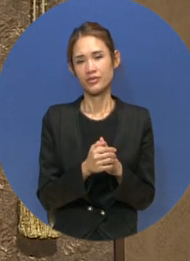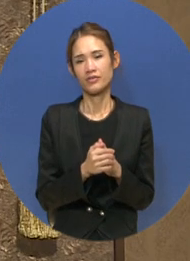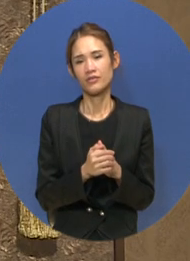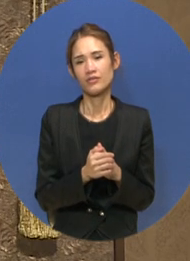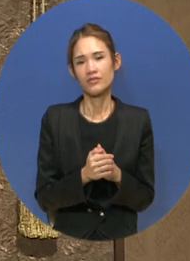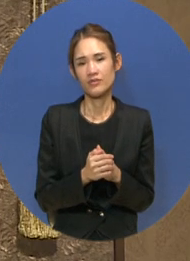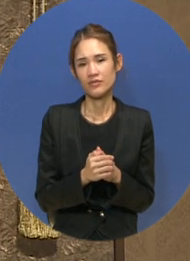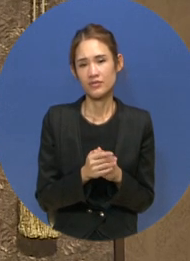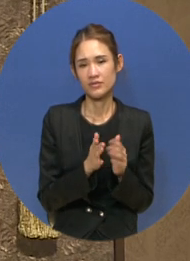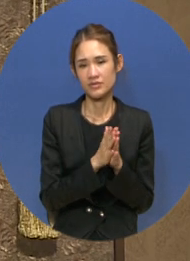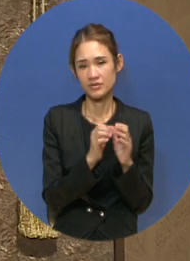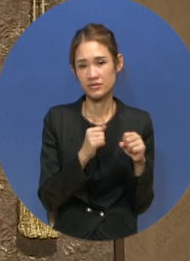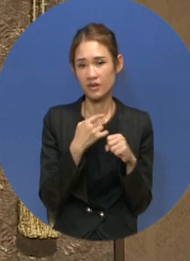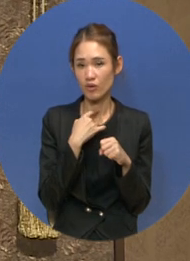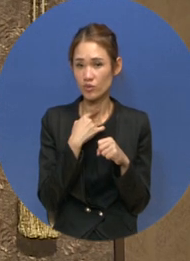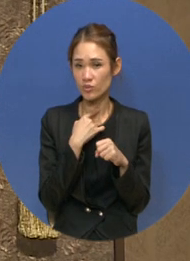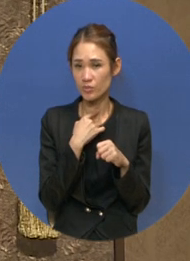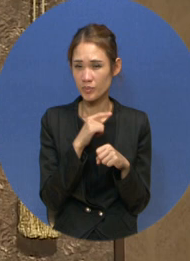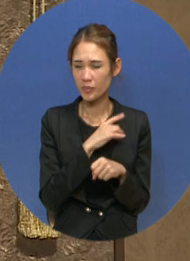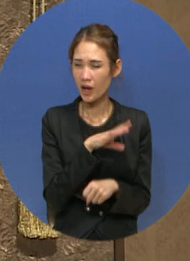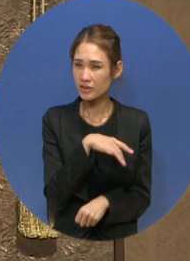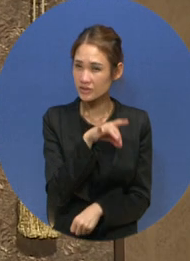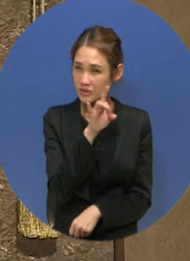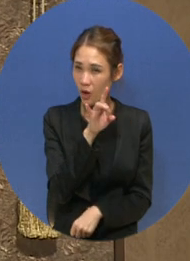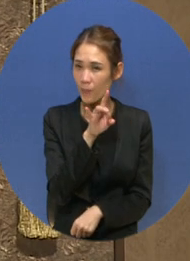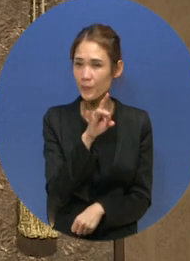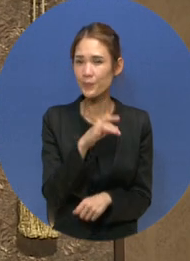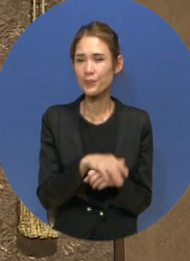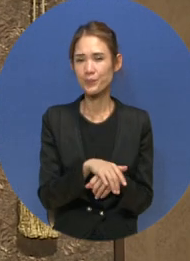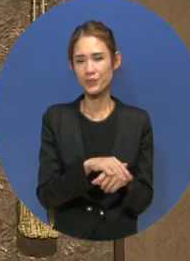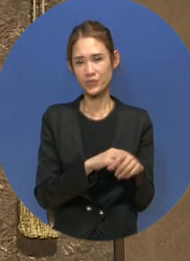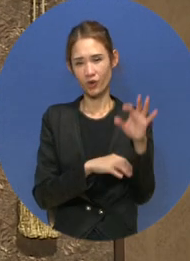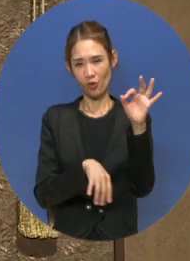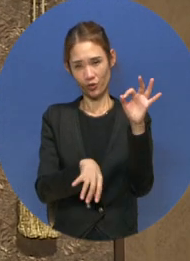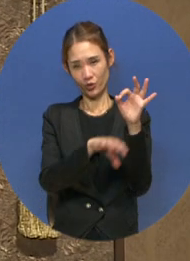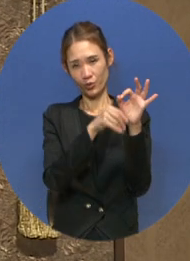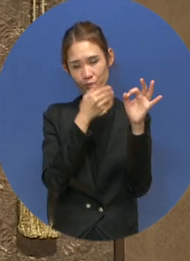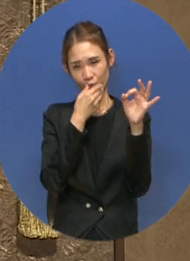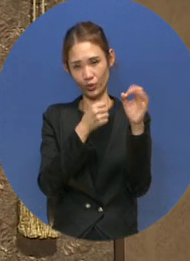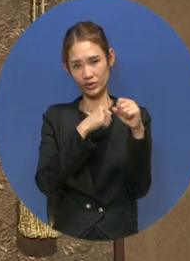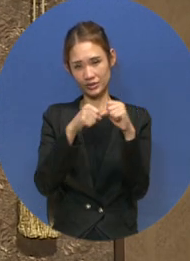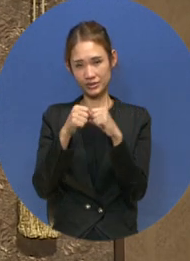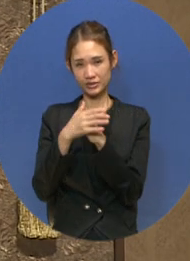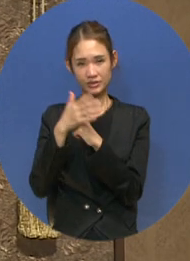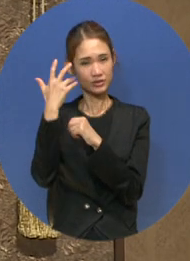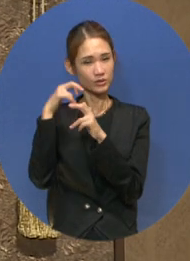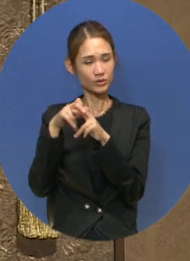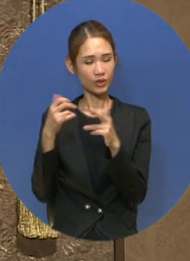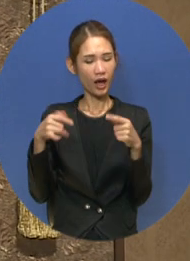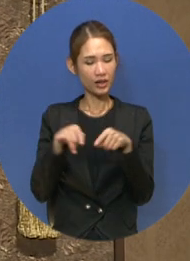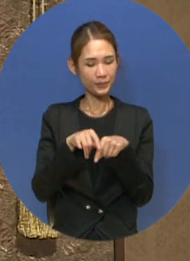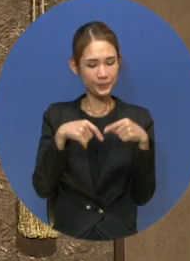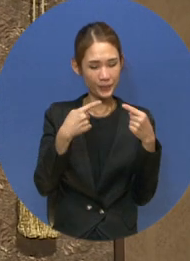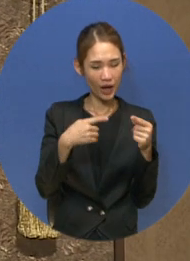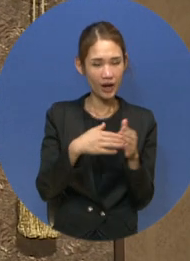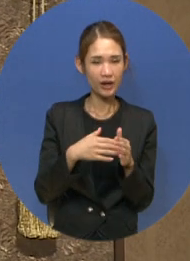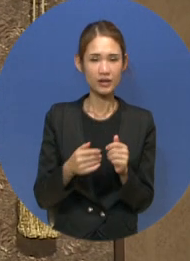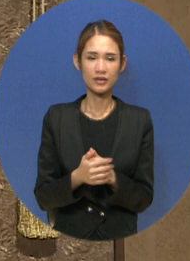챌린지 2 프로그램을 시행했던 게 이제 처음에는 이제 10개 복지관이 시행했고 영등포 장애인 복지관도 시행을